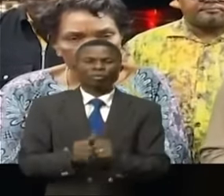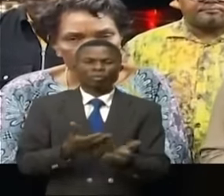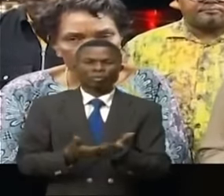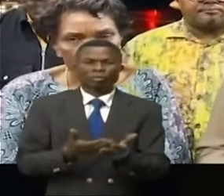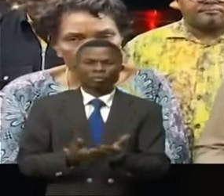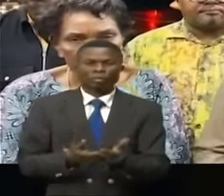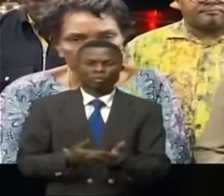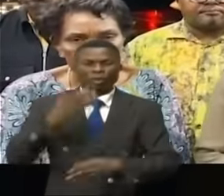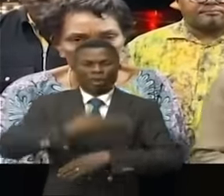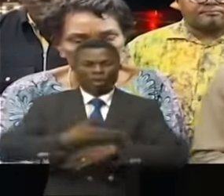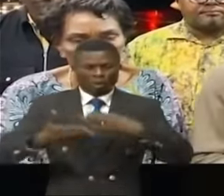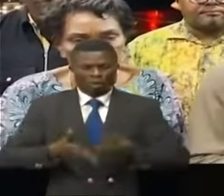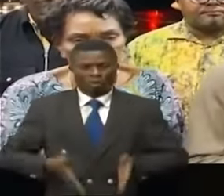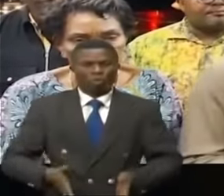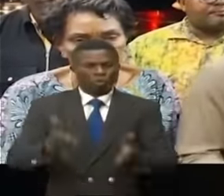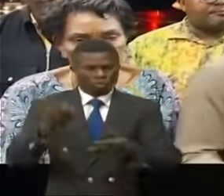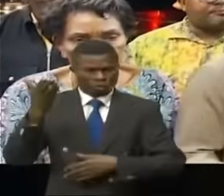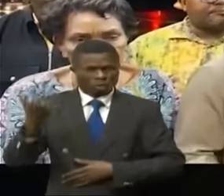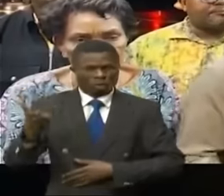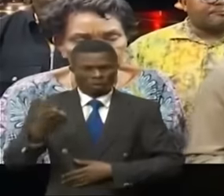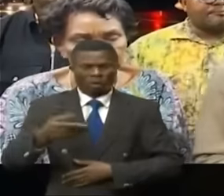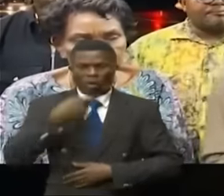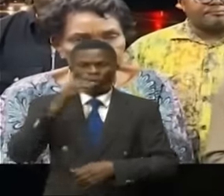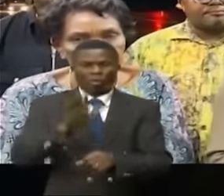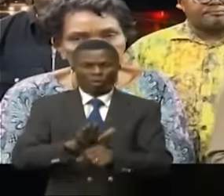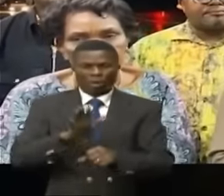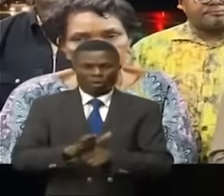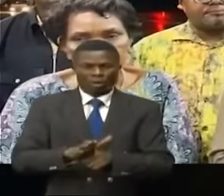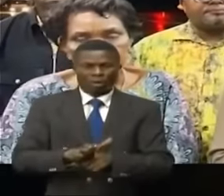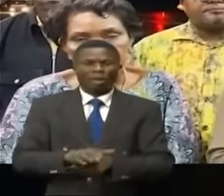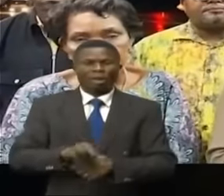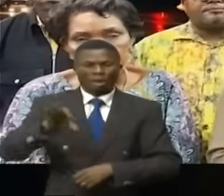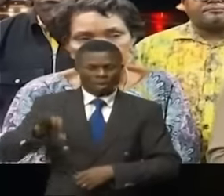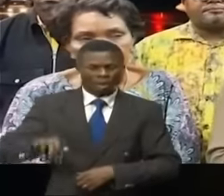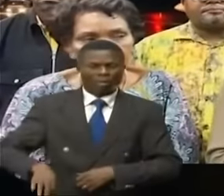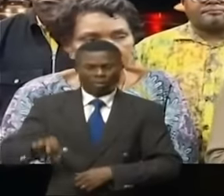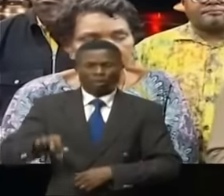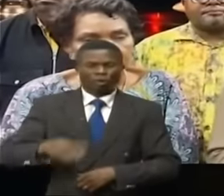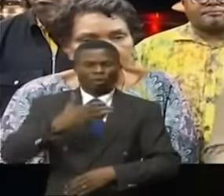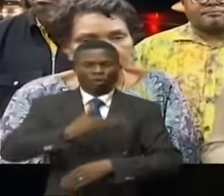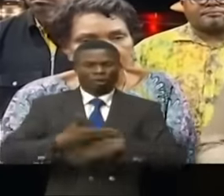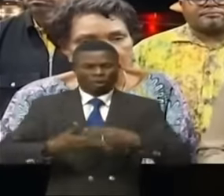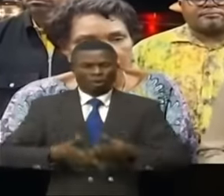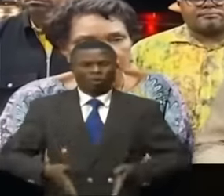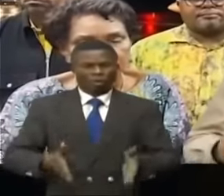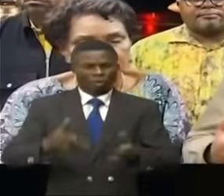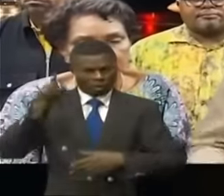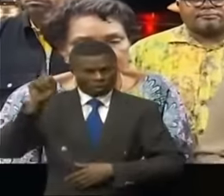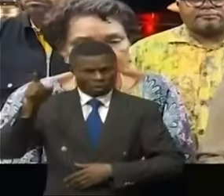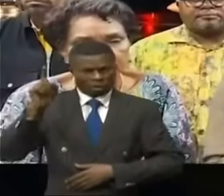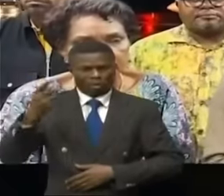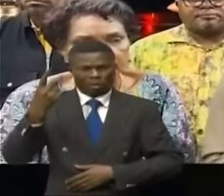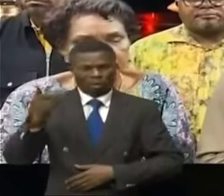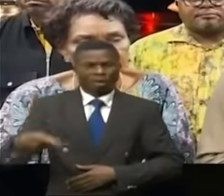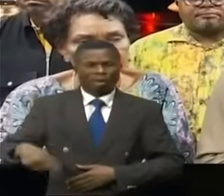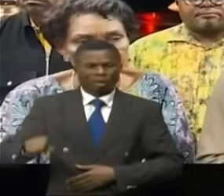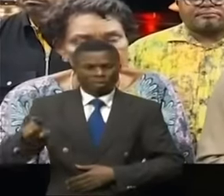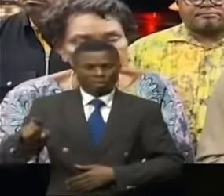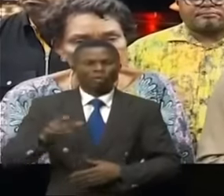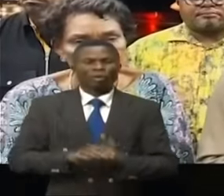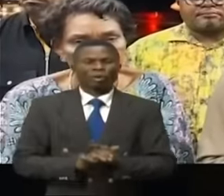les infrastructures routières. Nous avons vraiment insisté sur le lien qu'il doit y avoir entre Bouta et Kisangani, avec un tronçon